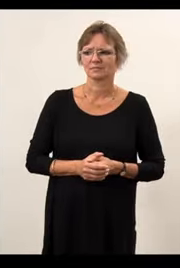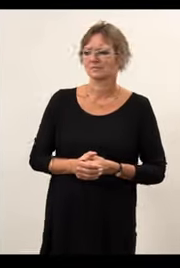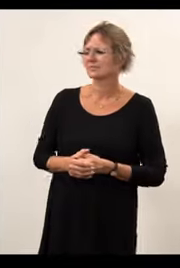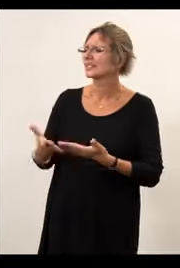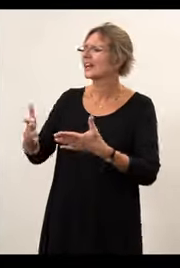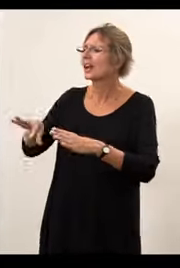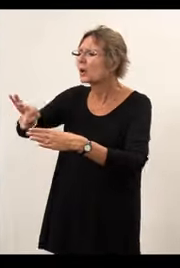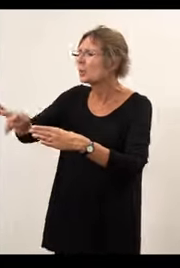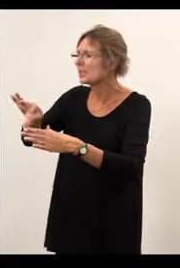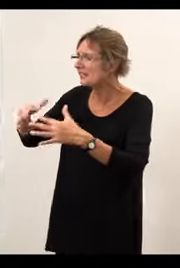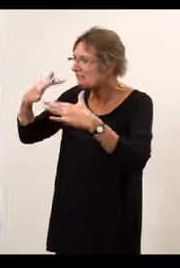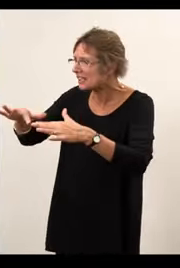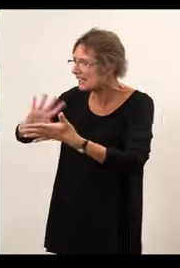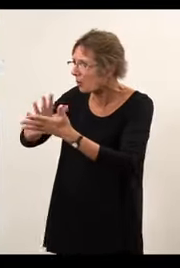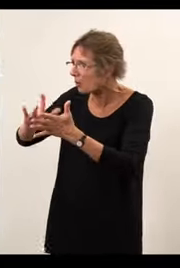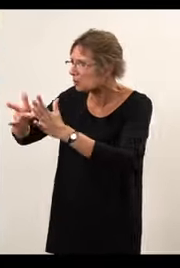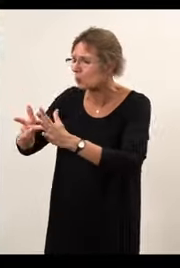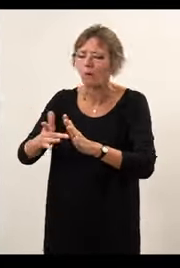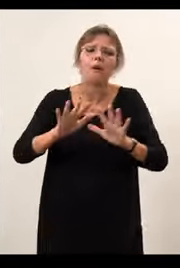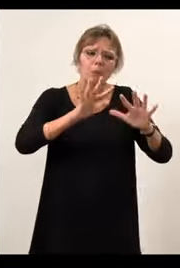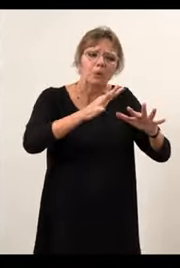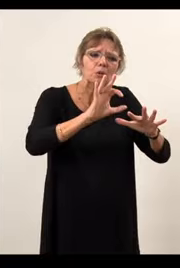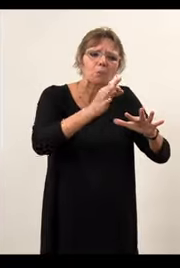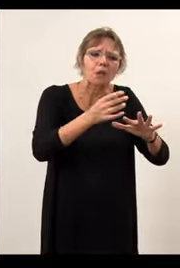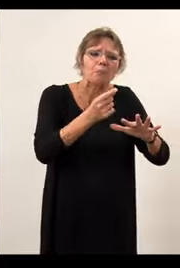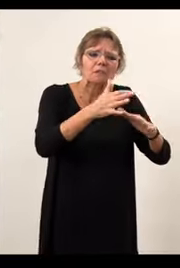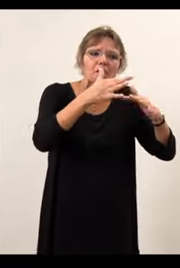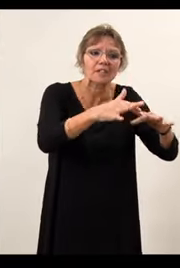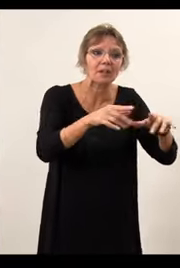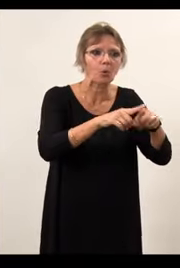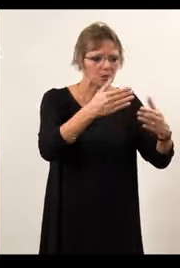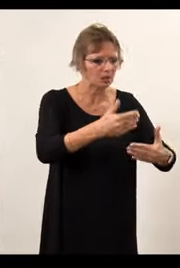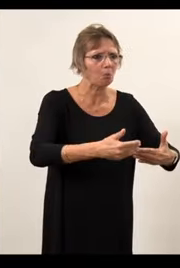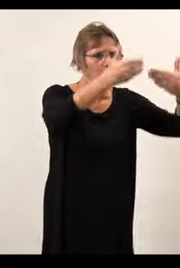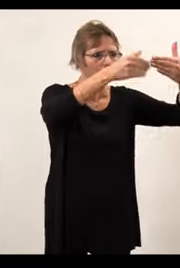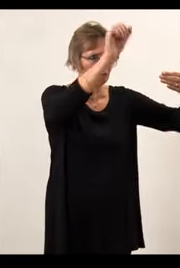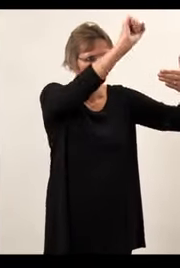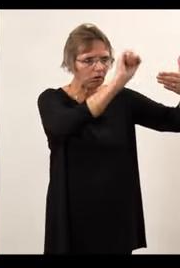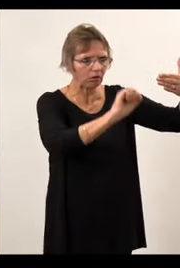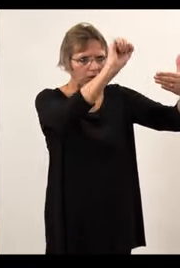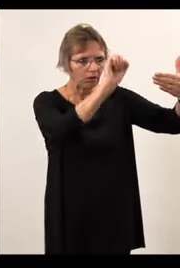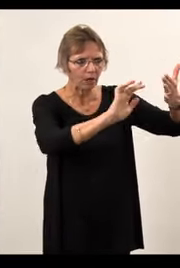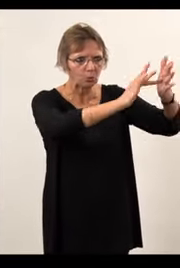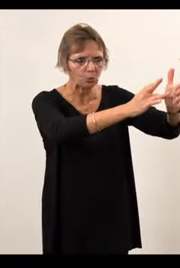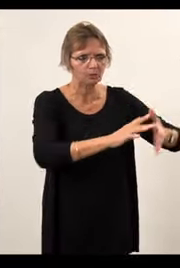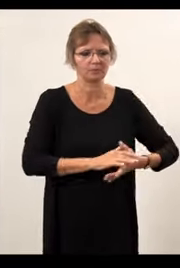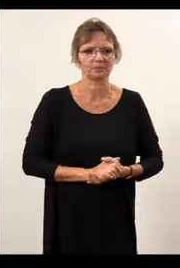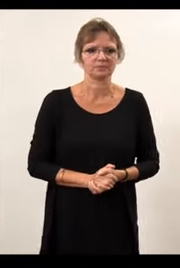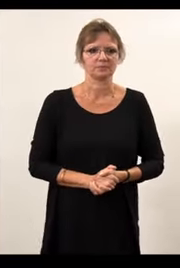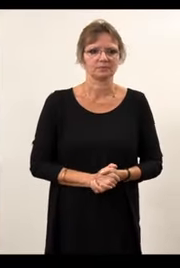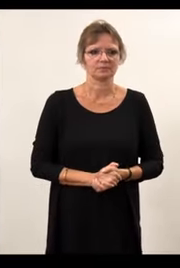Bon, et cette cuisine-là, t'as terminé de la vider? C'est pratiquement fait. J'ai même frotté les murs.